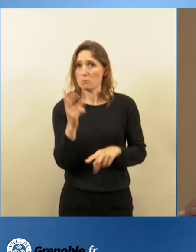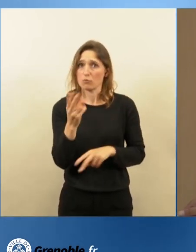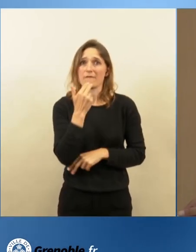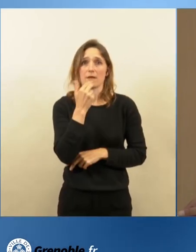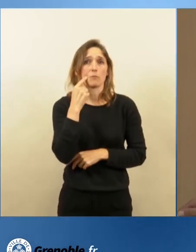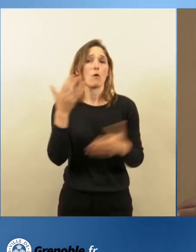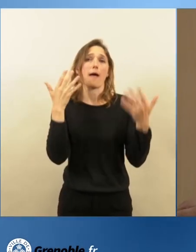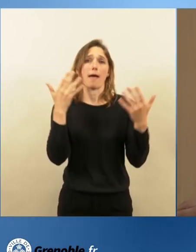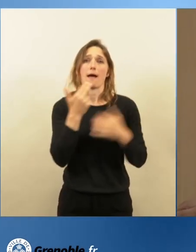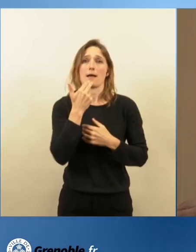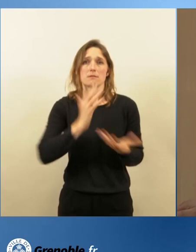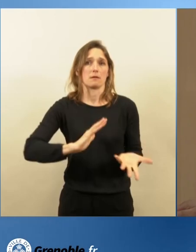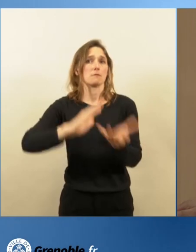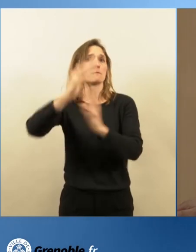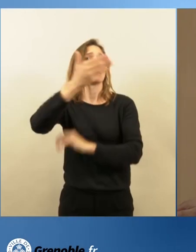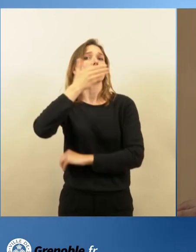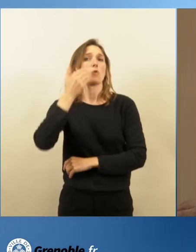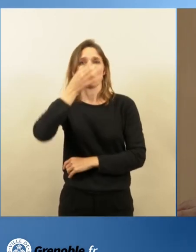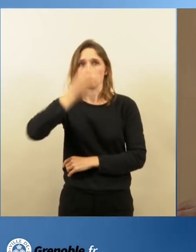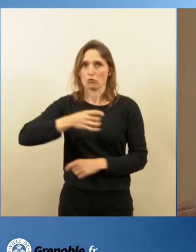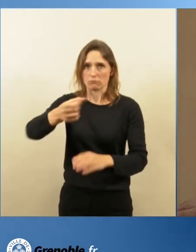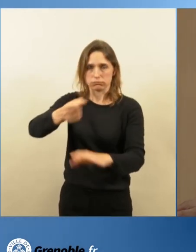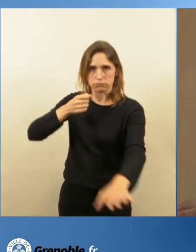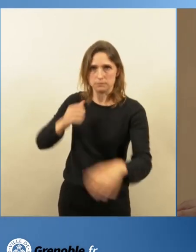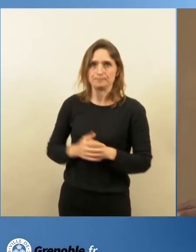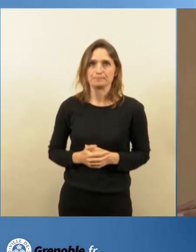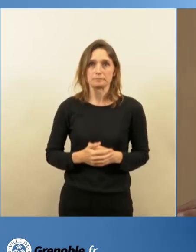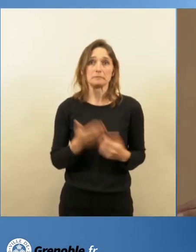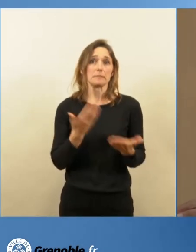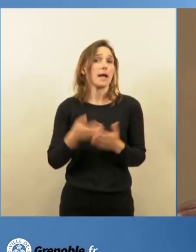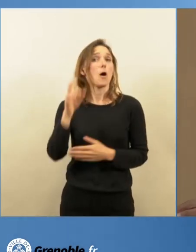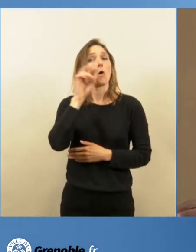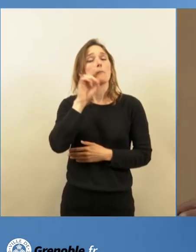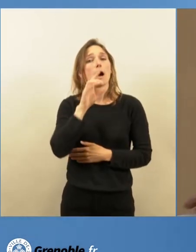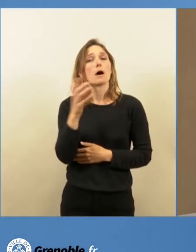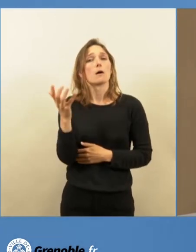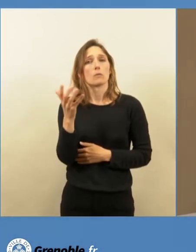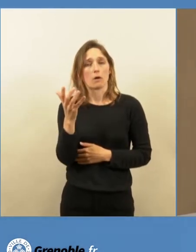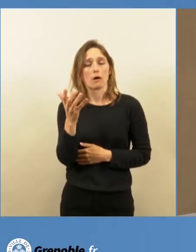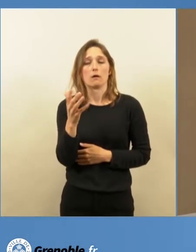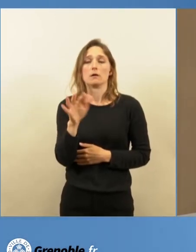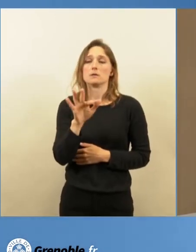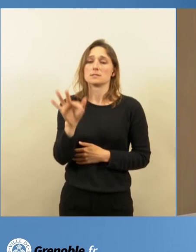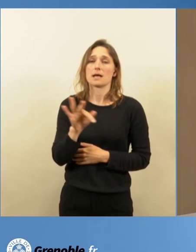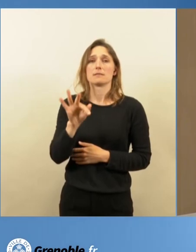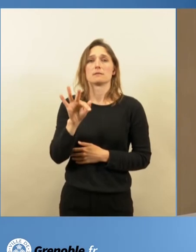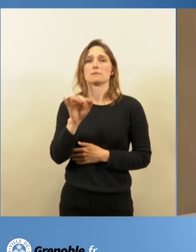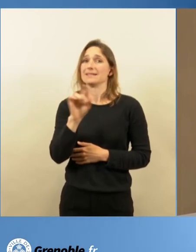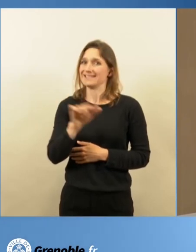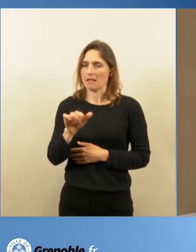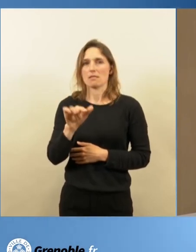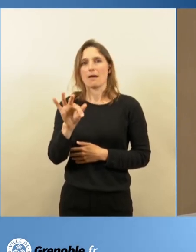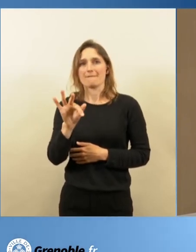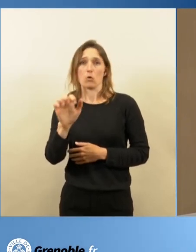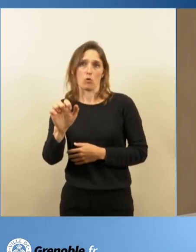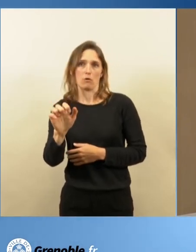réduire la pollution partant de ce constat le dispositif ZFE arrive d'en haut véritable